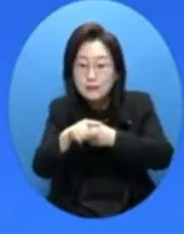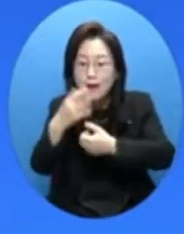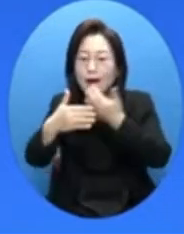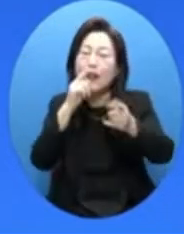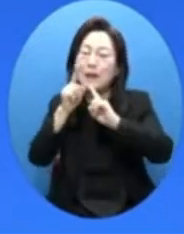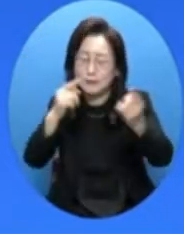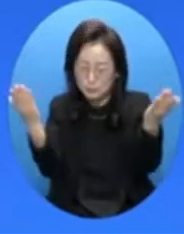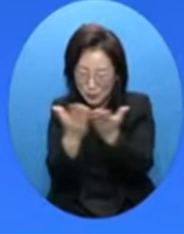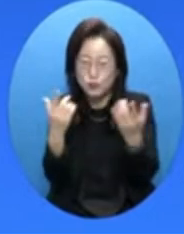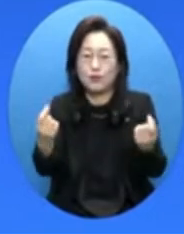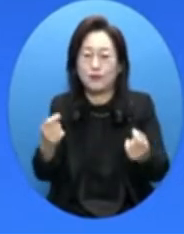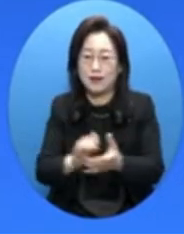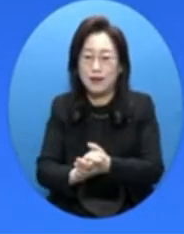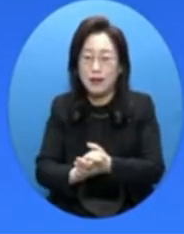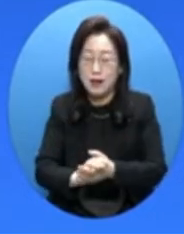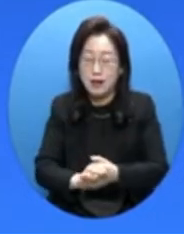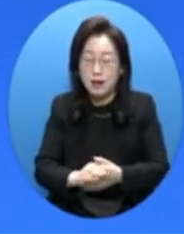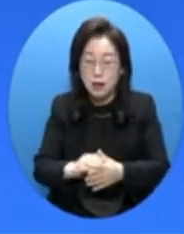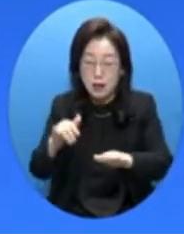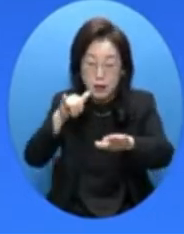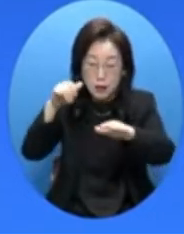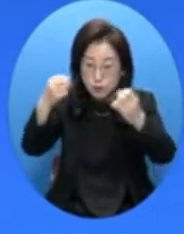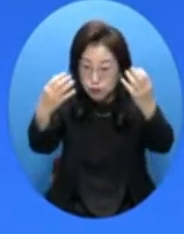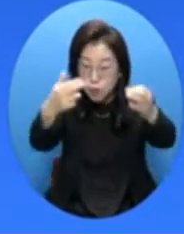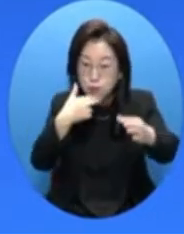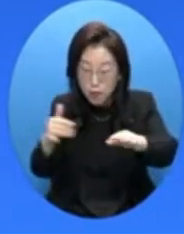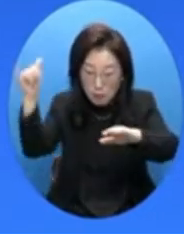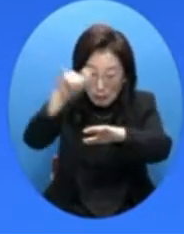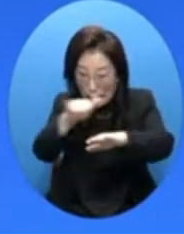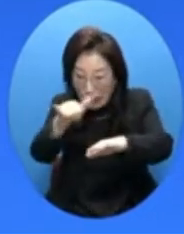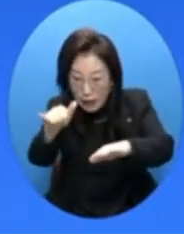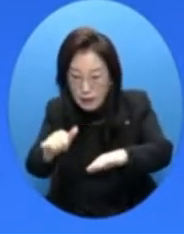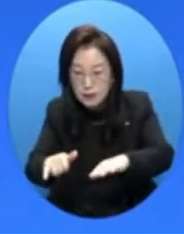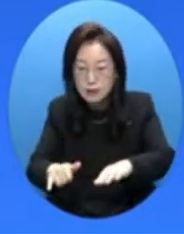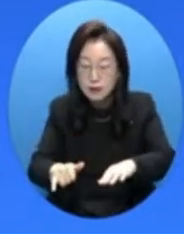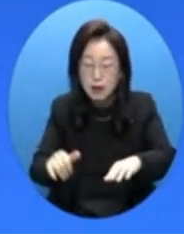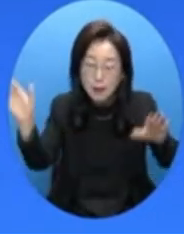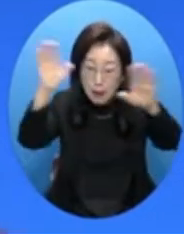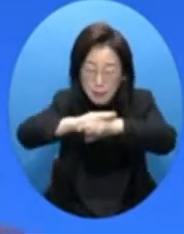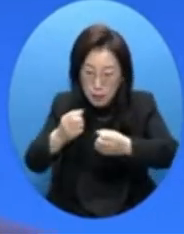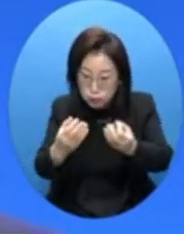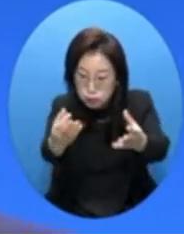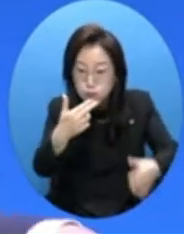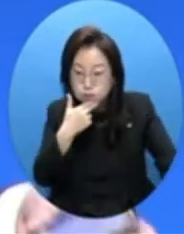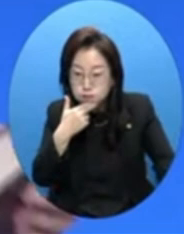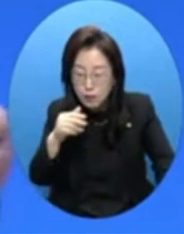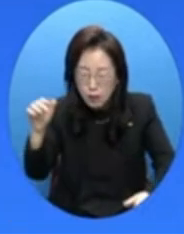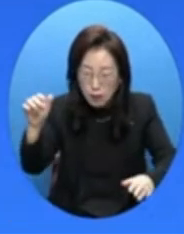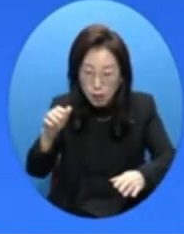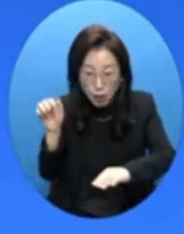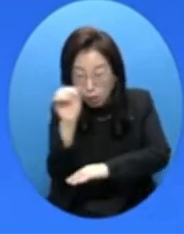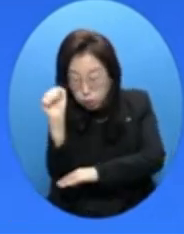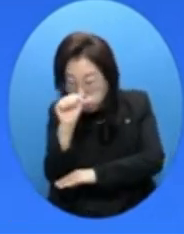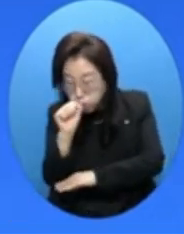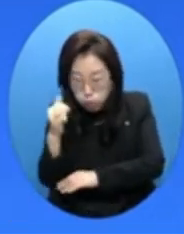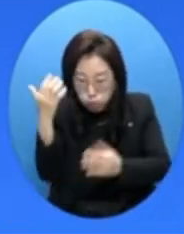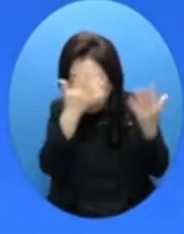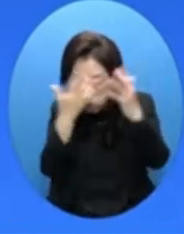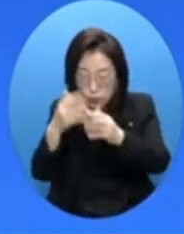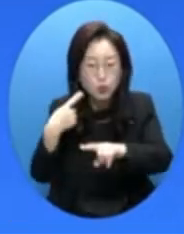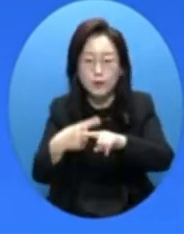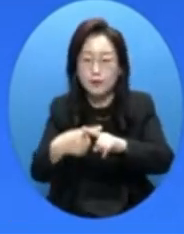제대로 처녀 가지 못하는 것처럼 밤에 형광 보조 등이 없으면 앞으로 가지 못하는 것처럼 우리가이 캄캄한 절망 같은